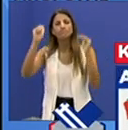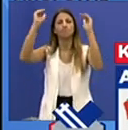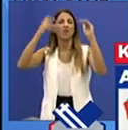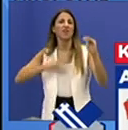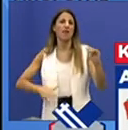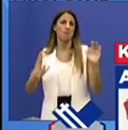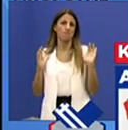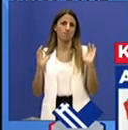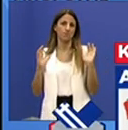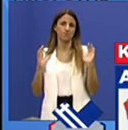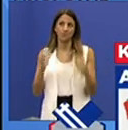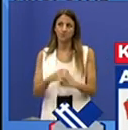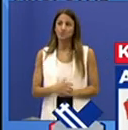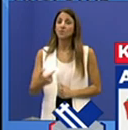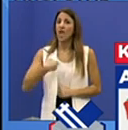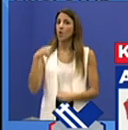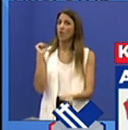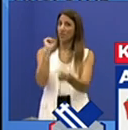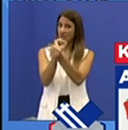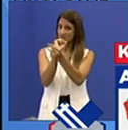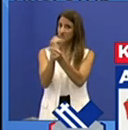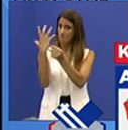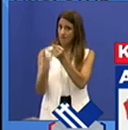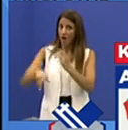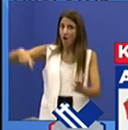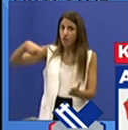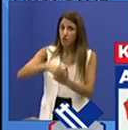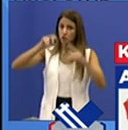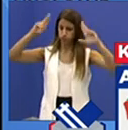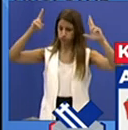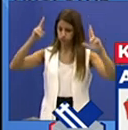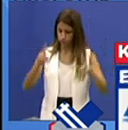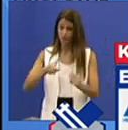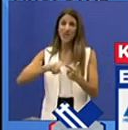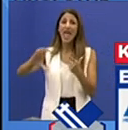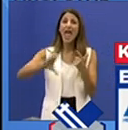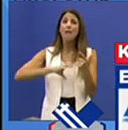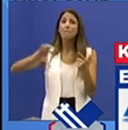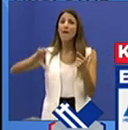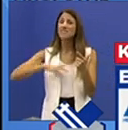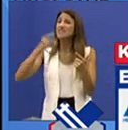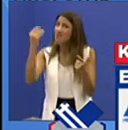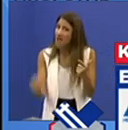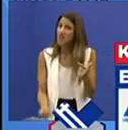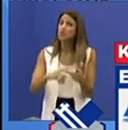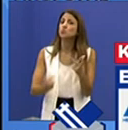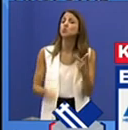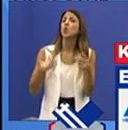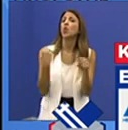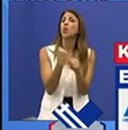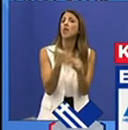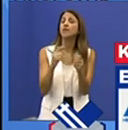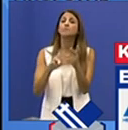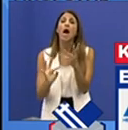καλύτερη. Έχω δεσμευθεί για λιγότερους φόρους, για πολλές επενδύσεις, για καλές και νέες δουλειές, για